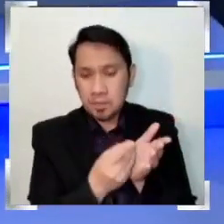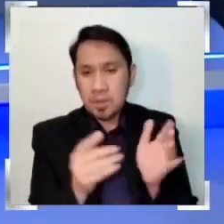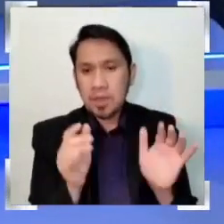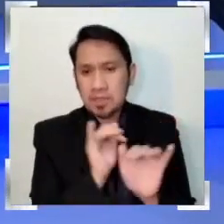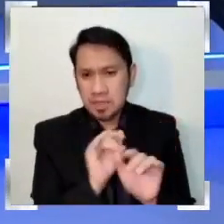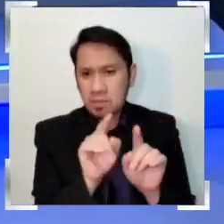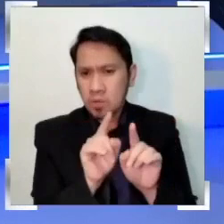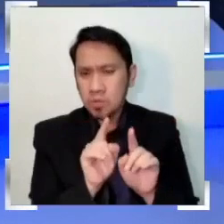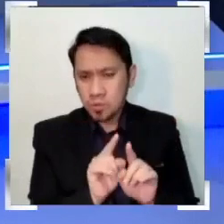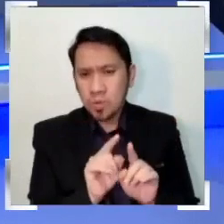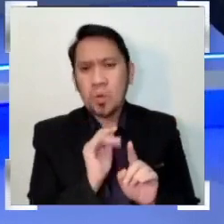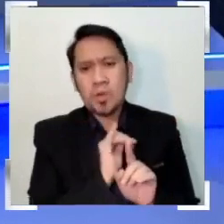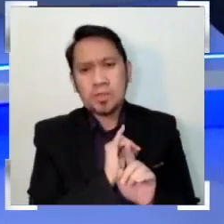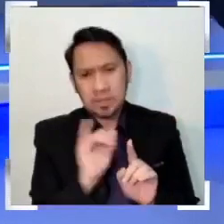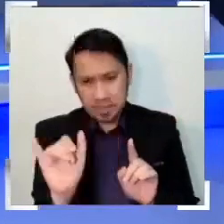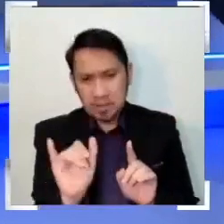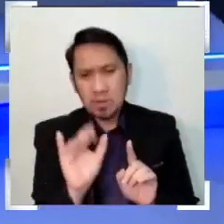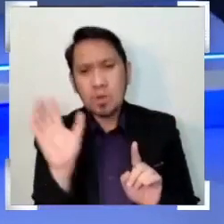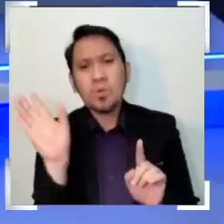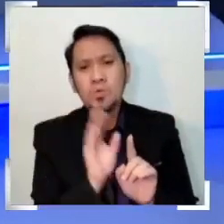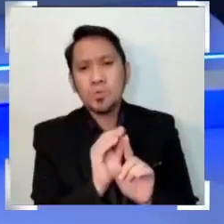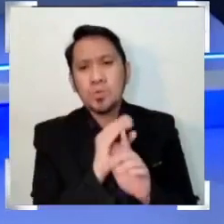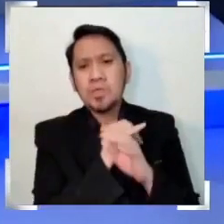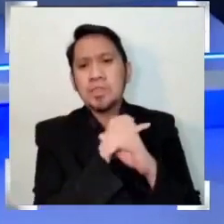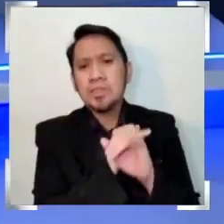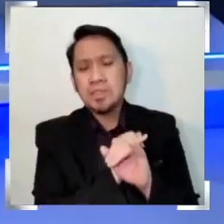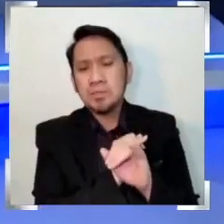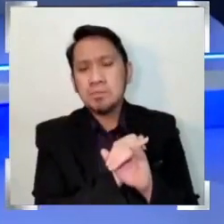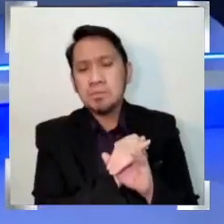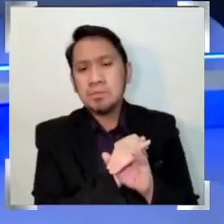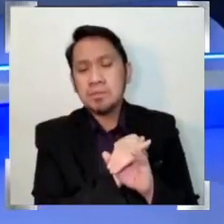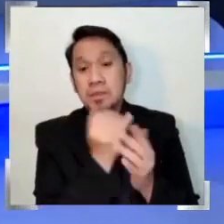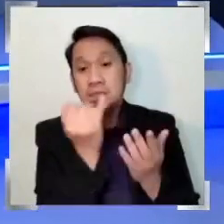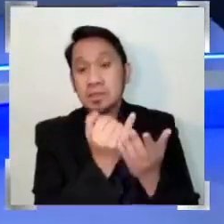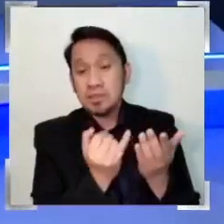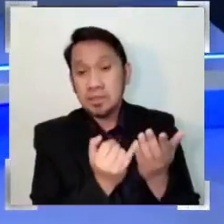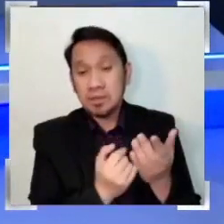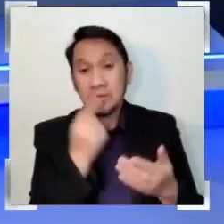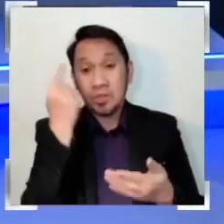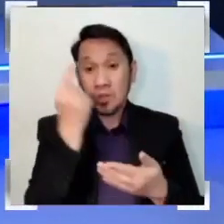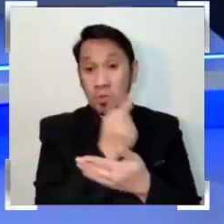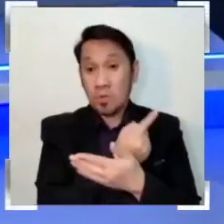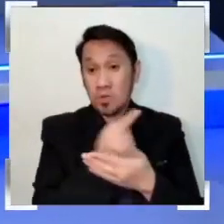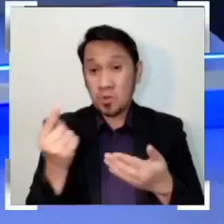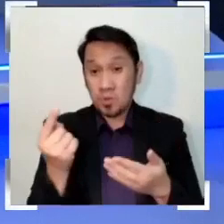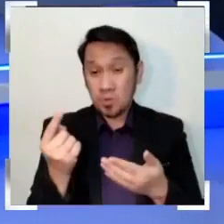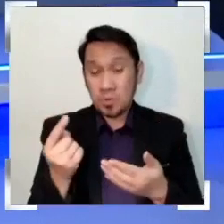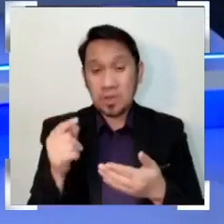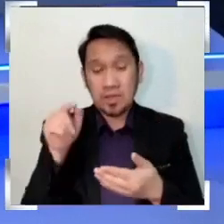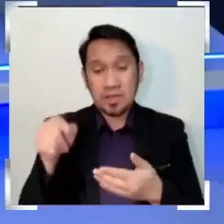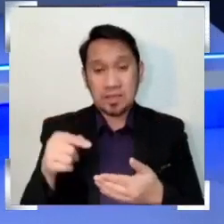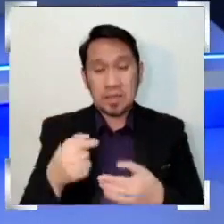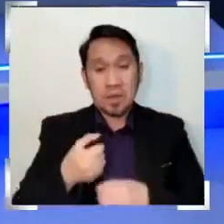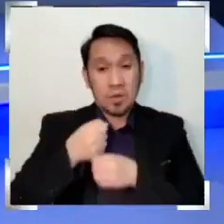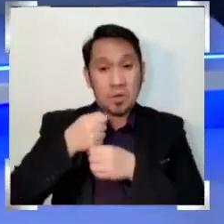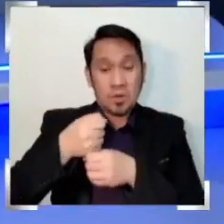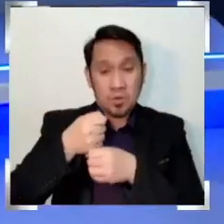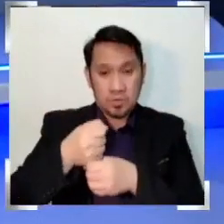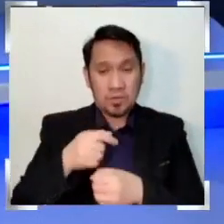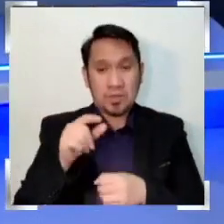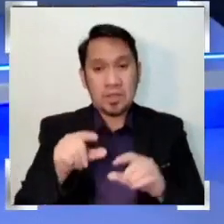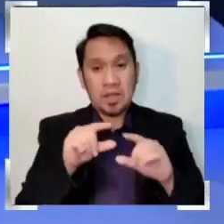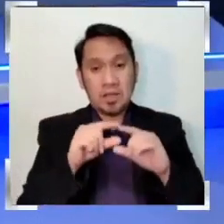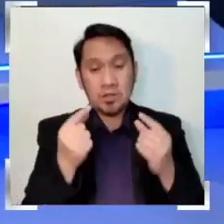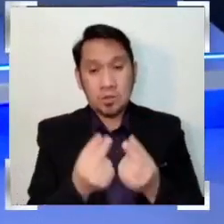at gawa pang Pinoy. At kasunod ng pagtutol sa isang linggo sanang tigil pasada, inilatag ng grupong manibela mga napag-usapan